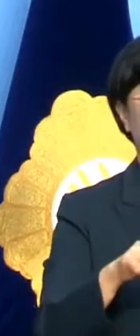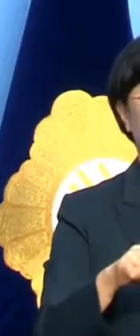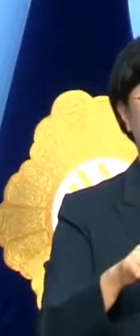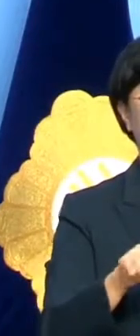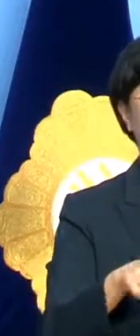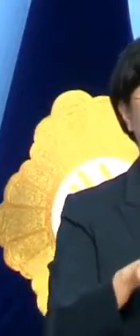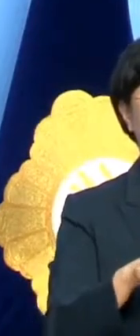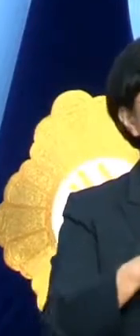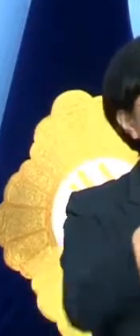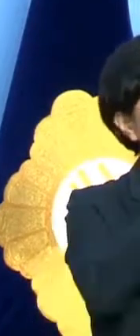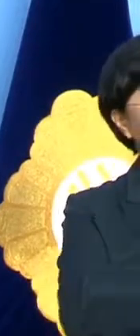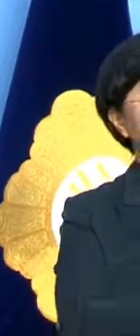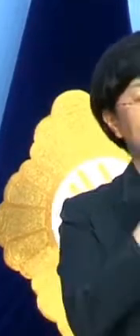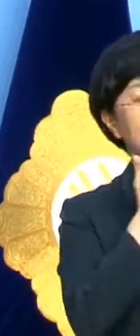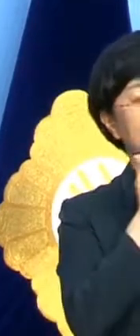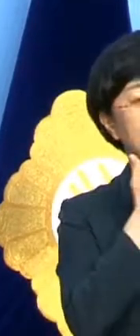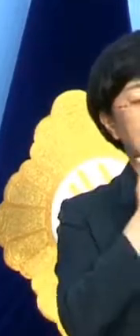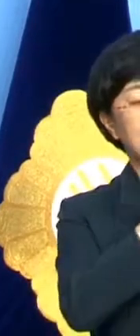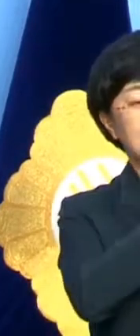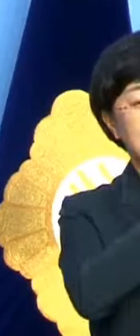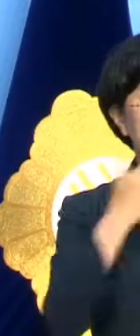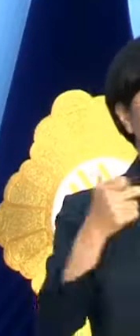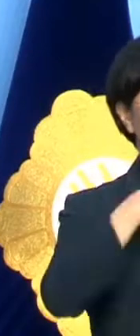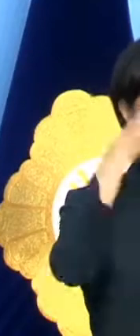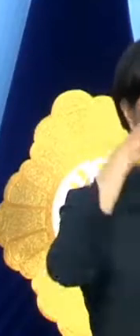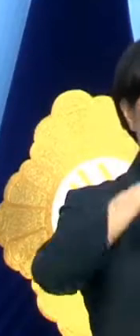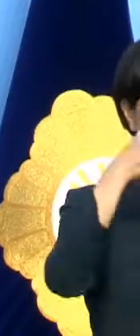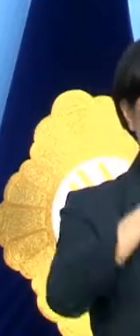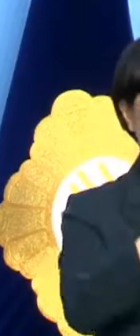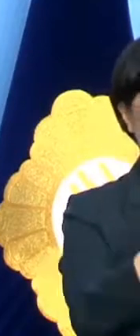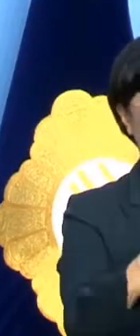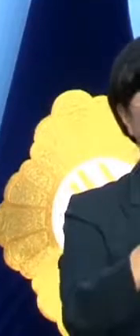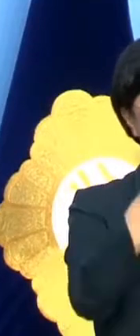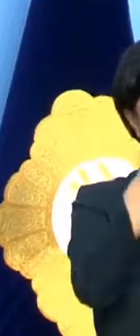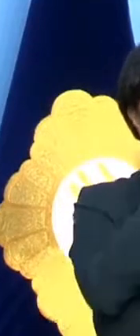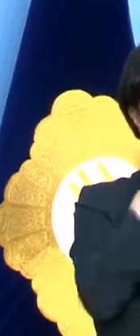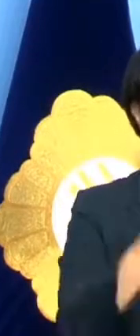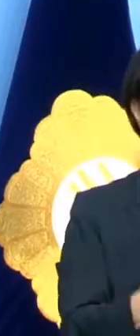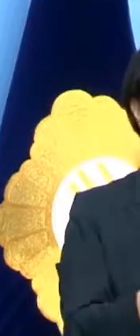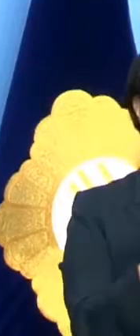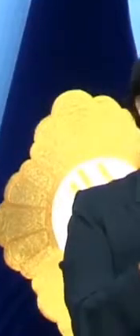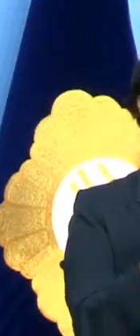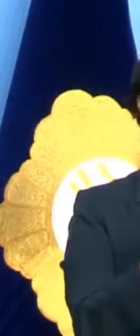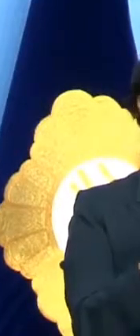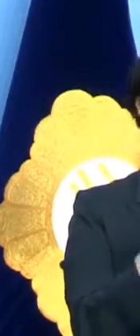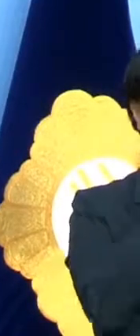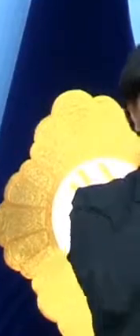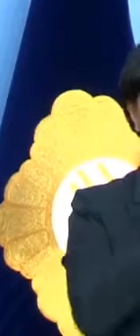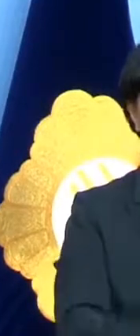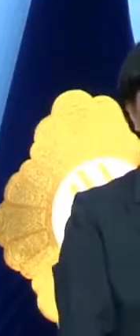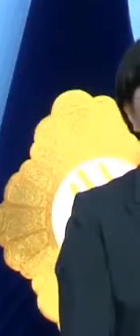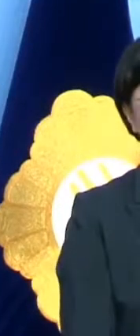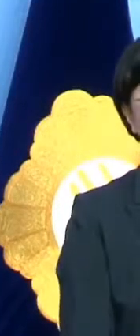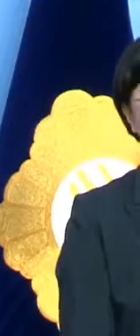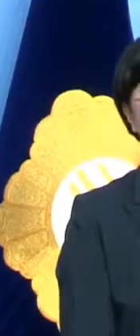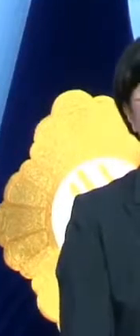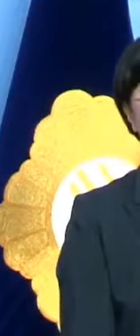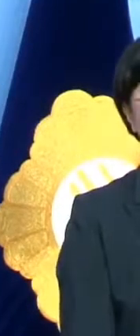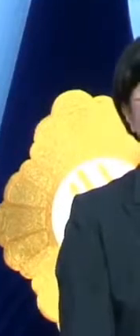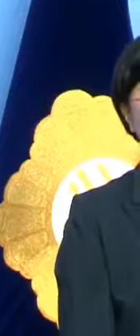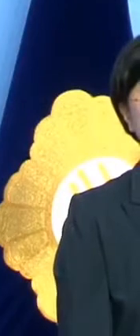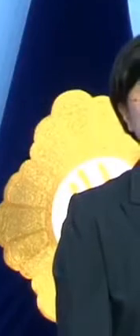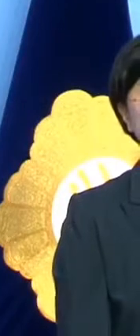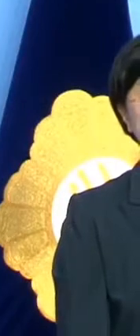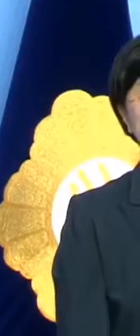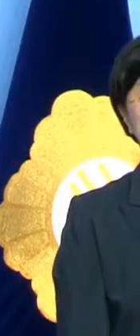유래가 없을 만큼의 큰 폭으로 임명과 재산 피해가 크게 에 발생하고 있습니다